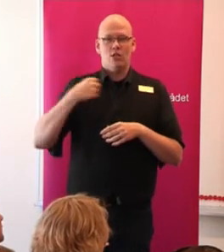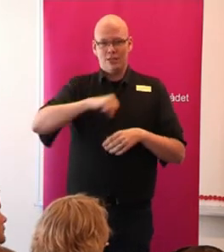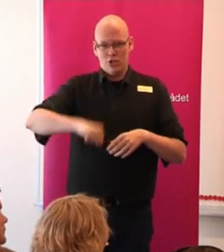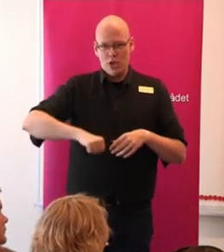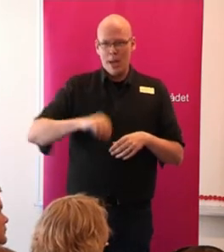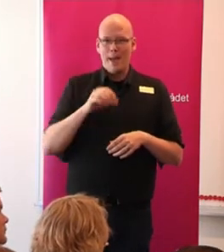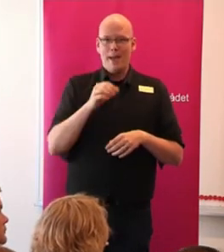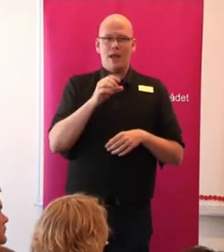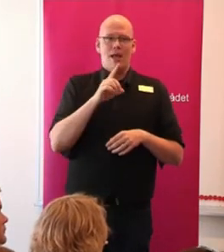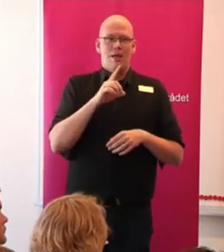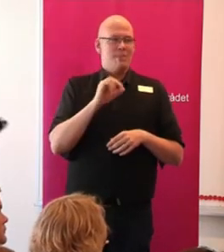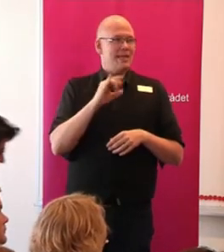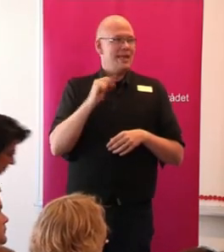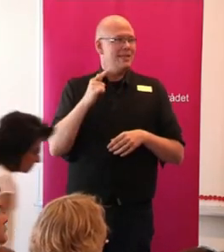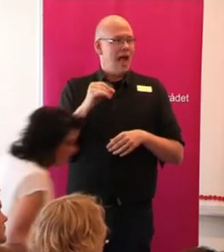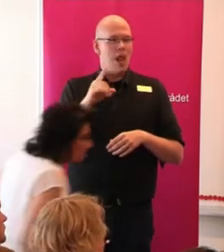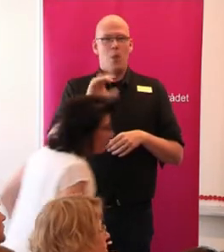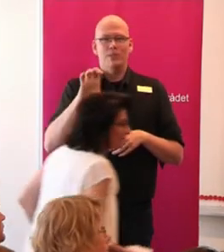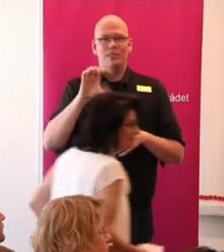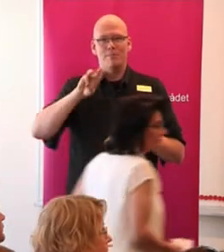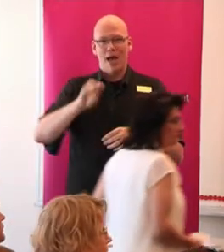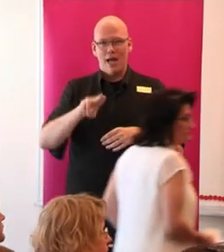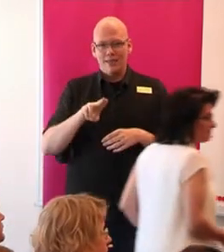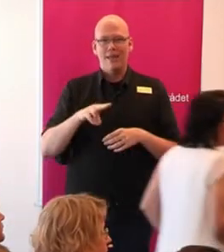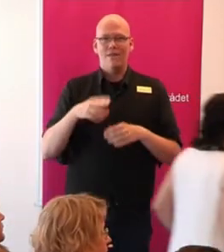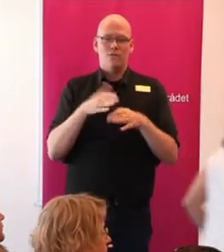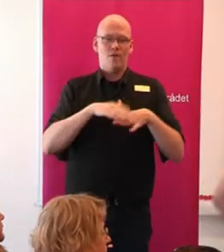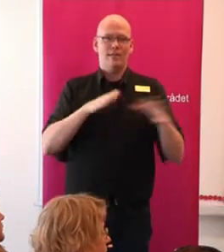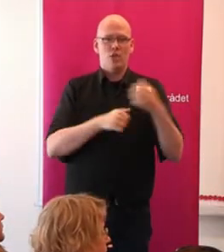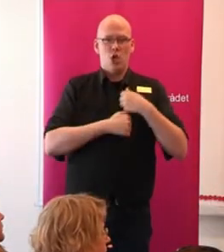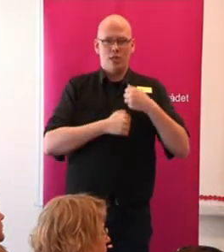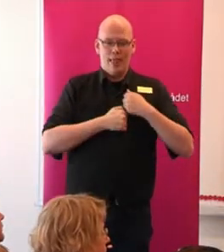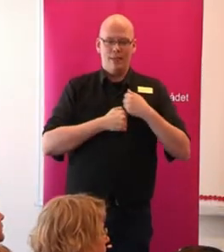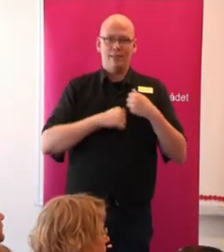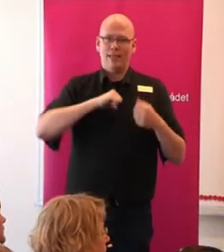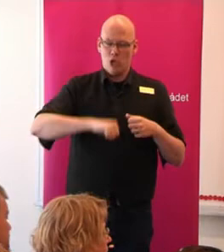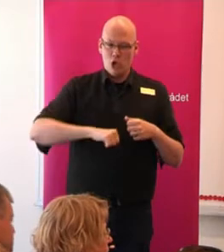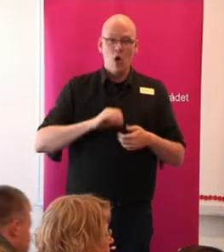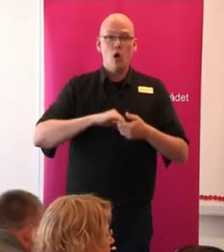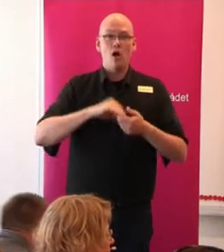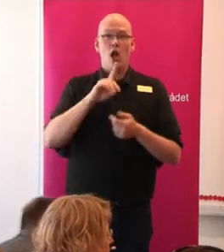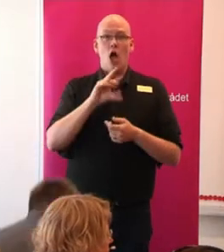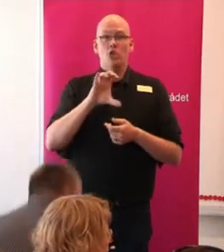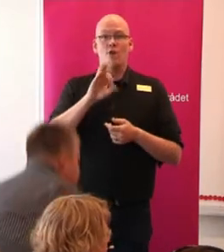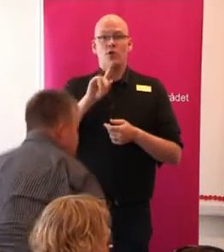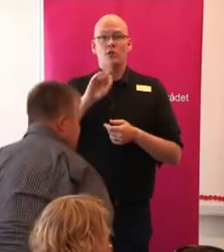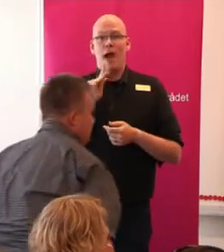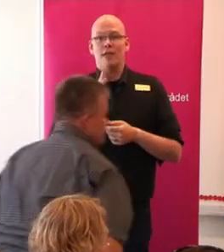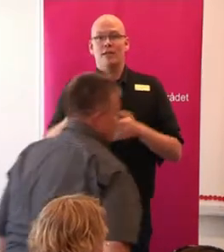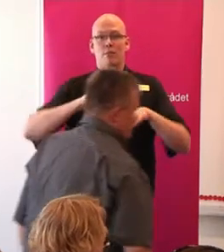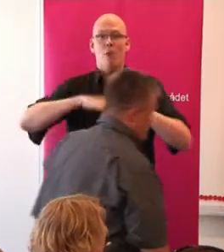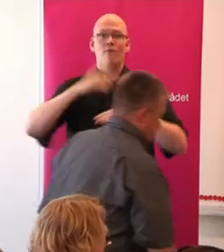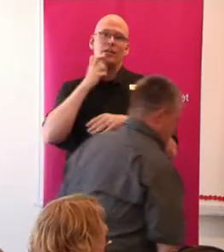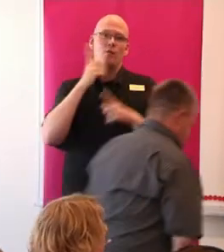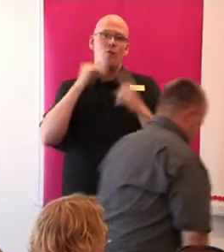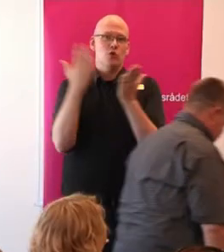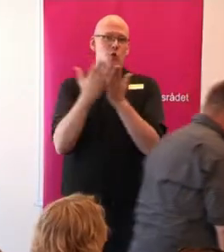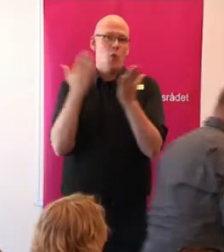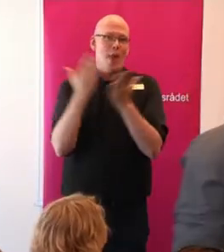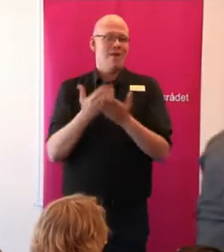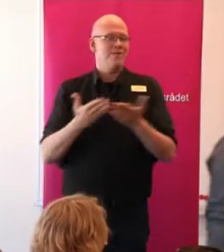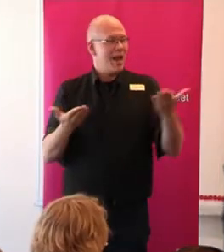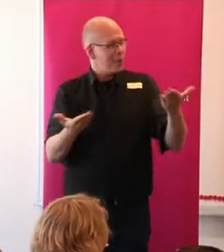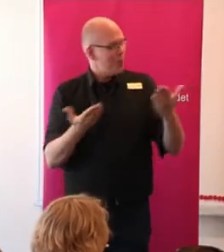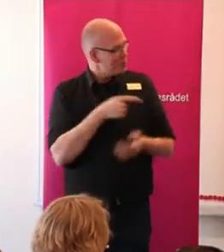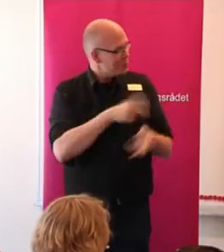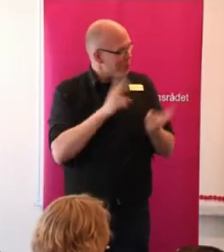ordförande i regionutvecklingsnämnden i Västra Götaland. Välkommen. Och det är Lars Forsmark som är rektor på Västerås folkhögskola. Välkommen